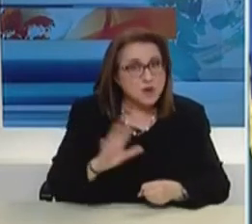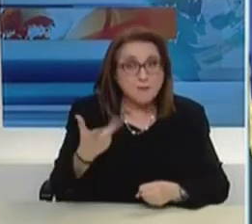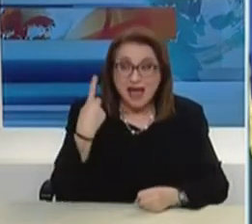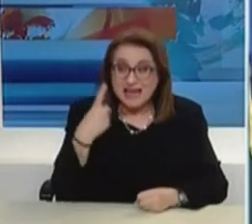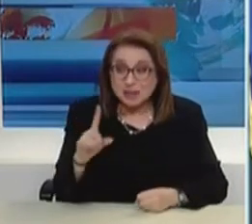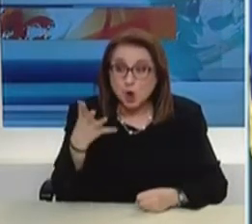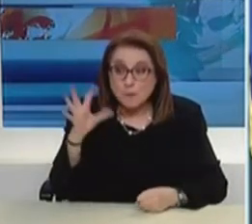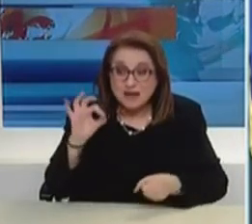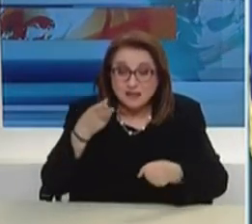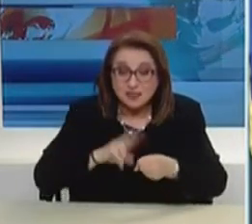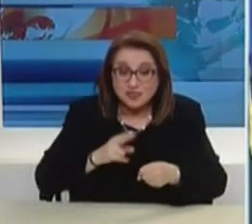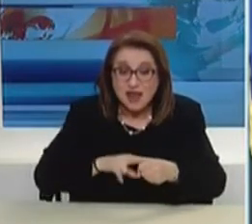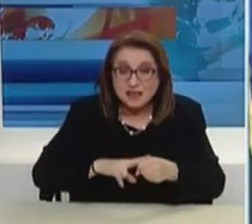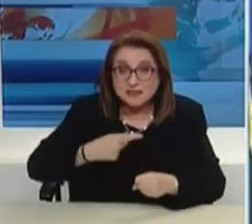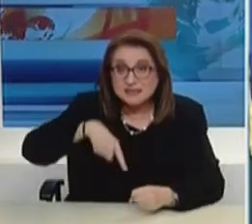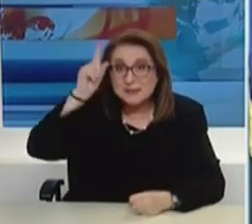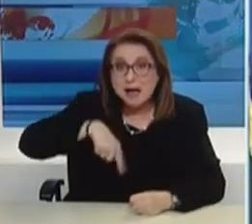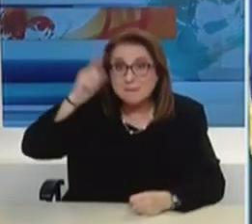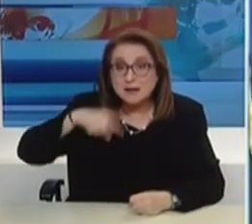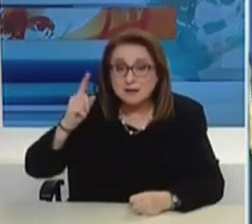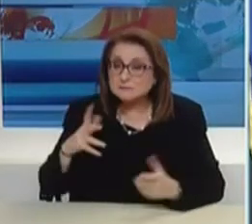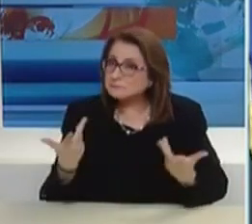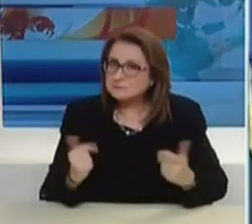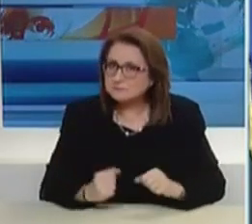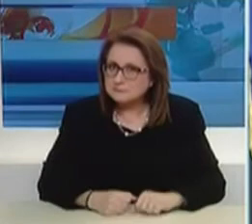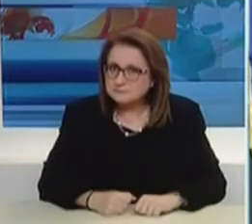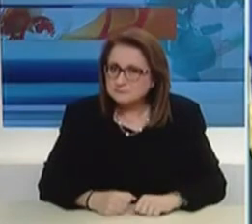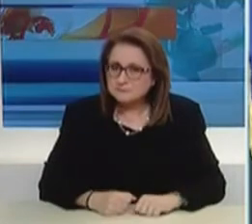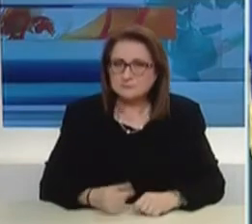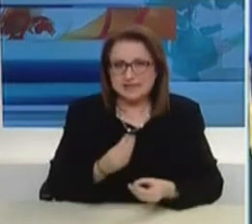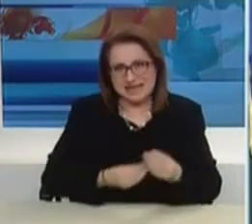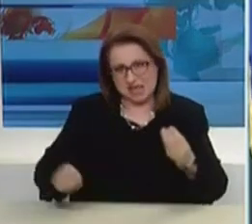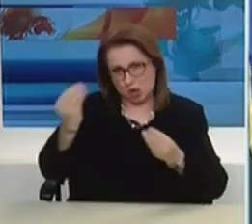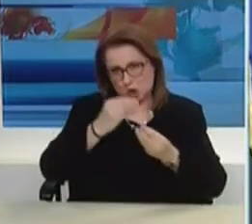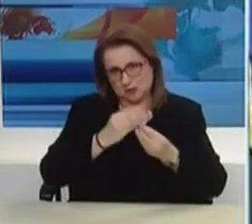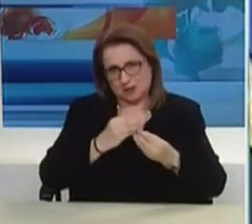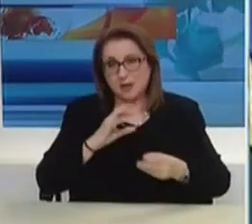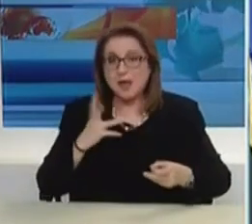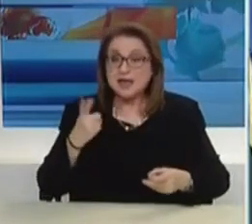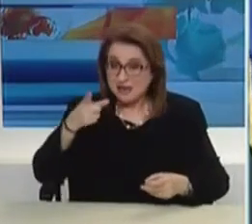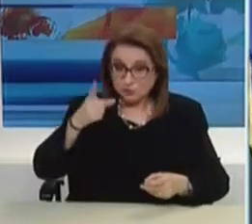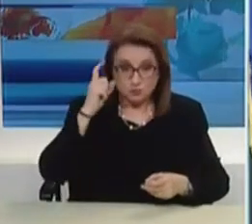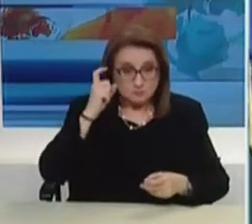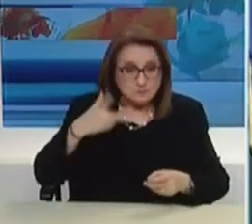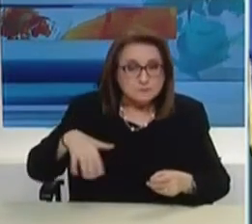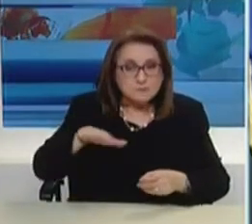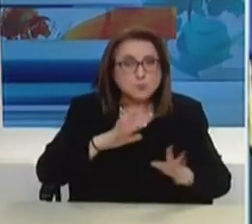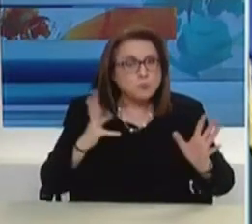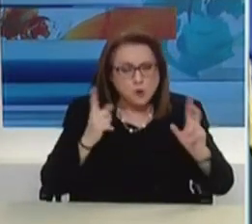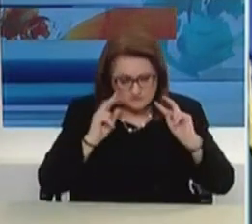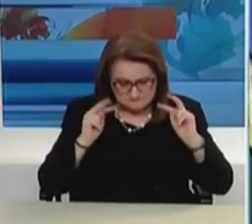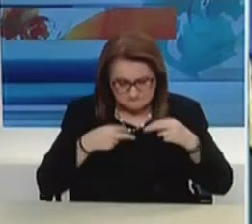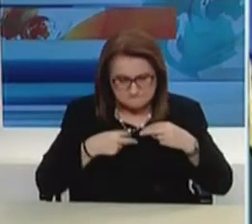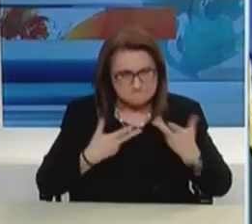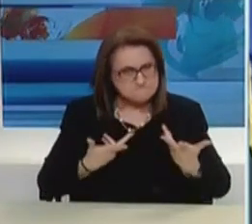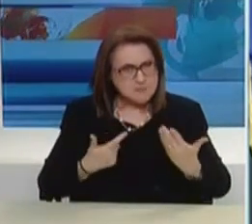Τι θα ήταν αυτό. Άρα αυτή τη στιγμή επιβάλλεται από όλους μας να σκεφτούμε ότι πιθανώς να τον έχω, να μην έχω συμπτώματα και να τον